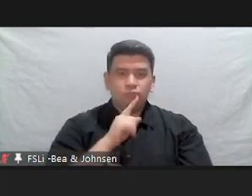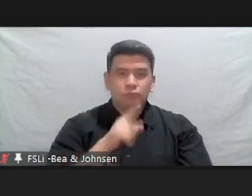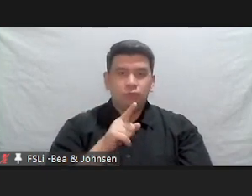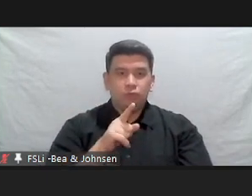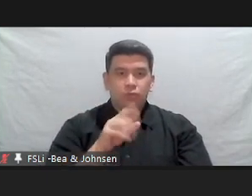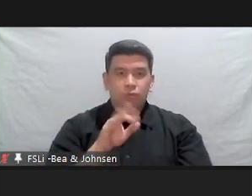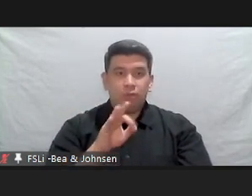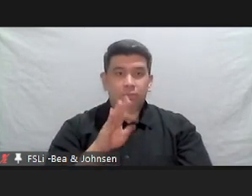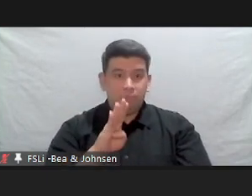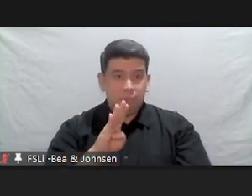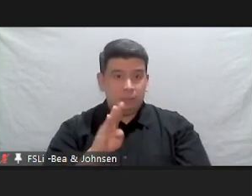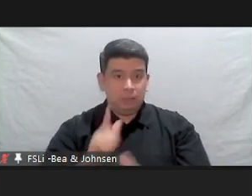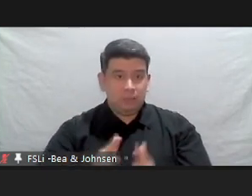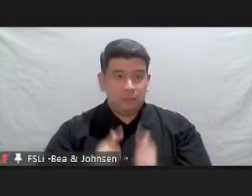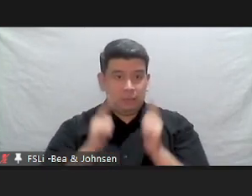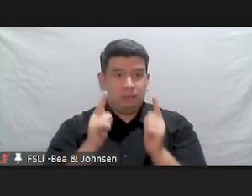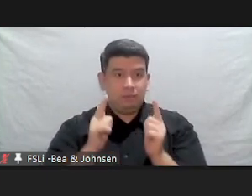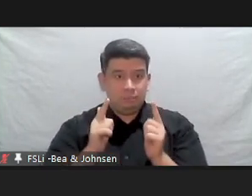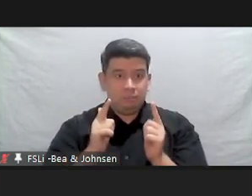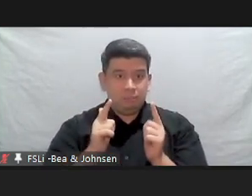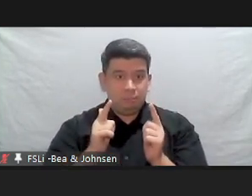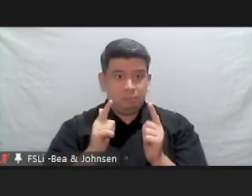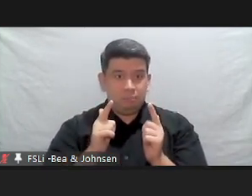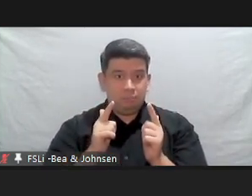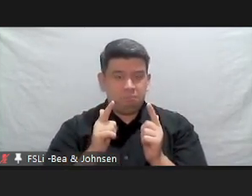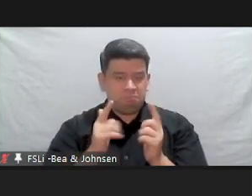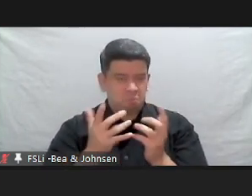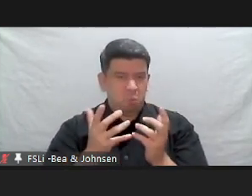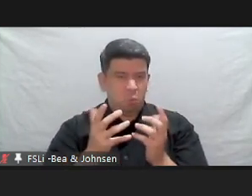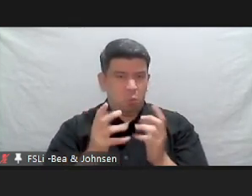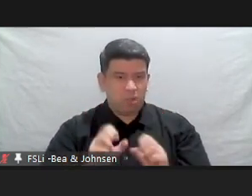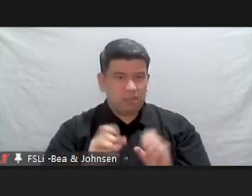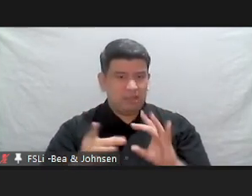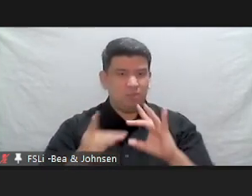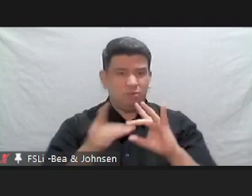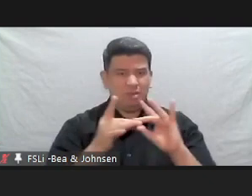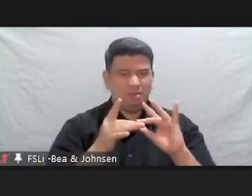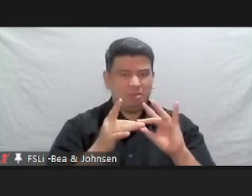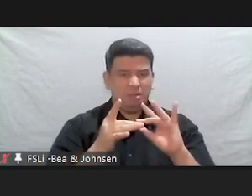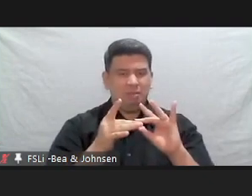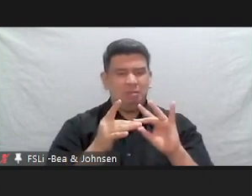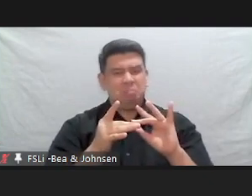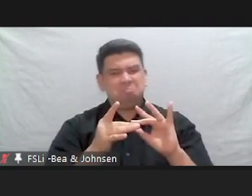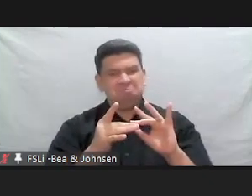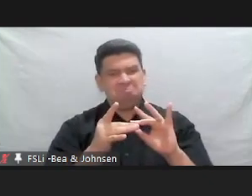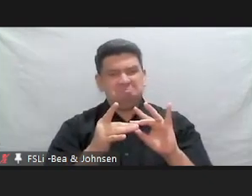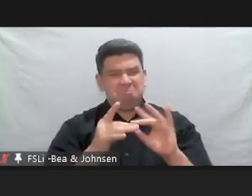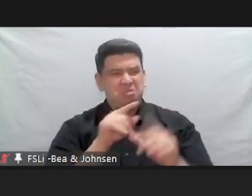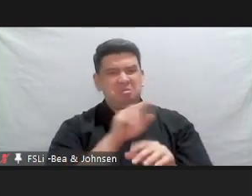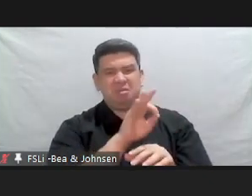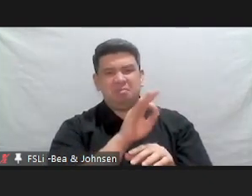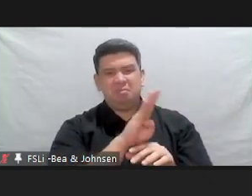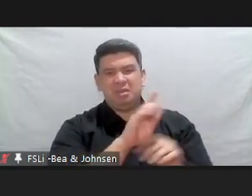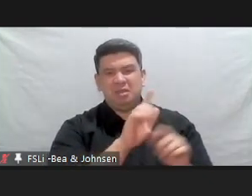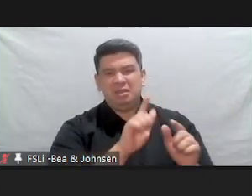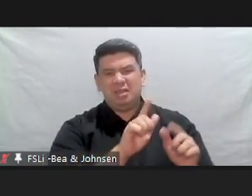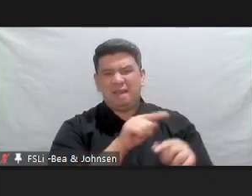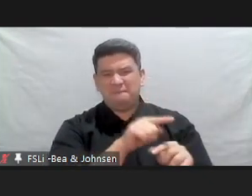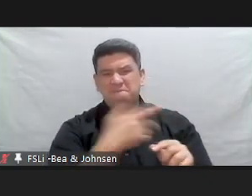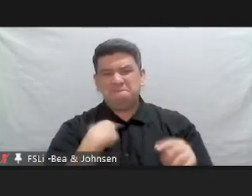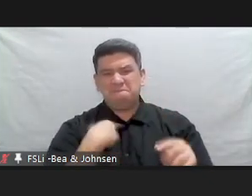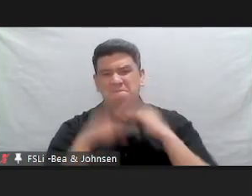ang may problema ngayong araw, but rest assured po meron tayong recording na ating